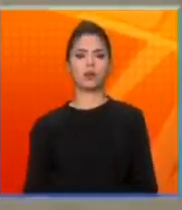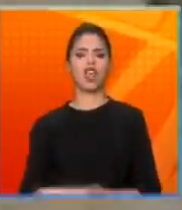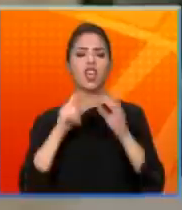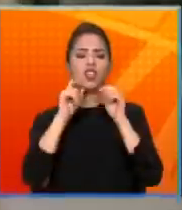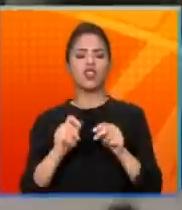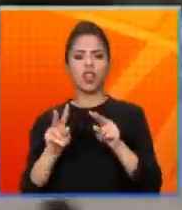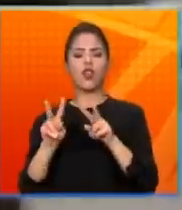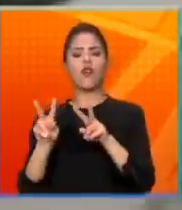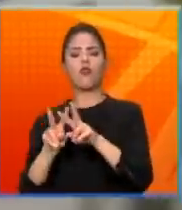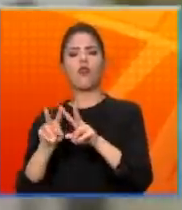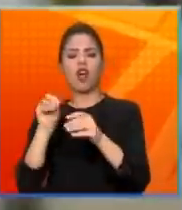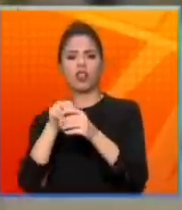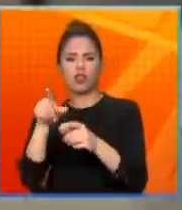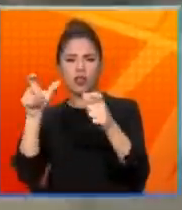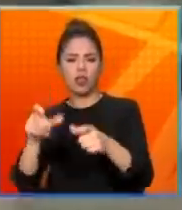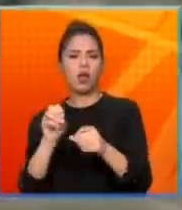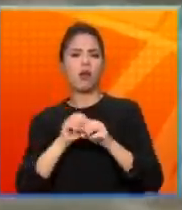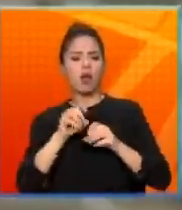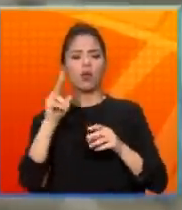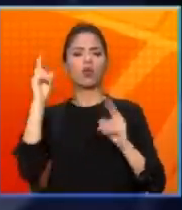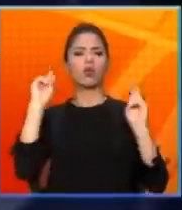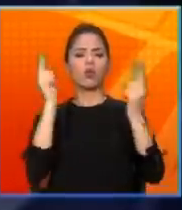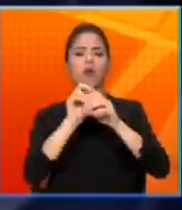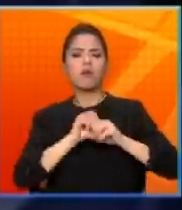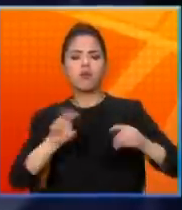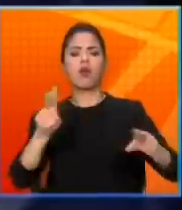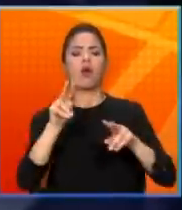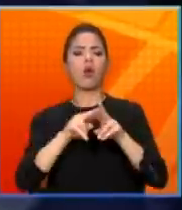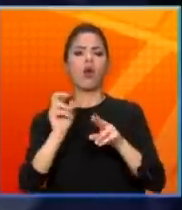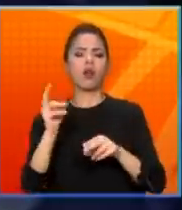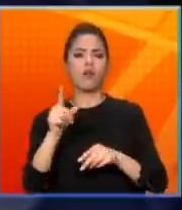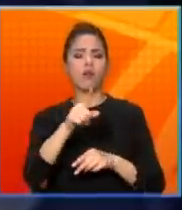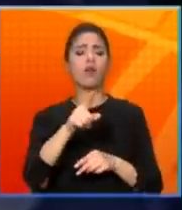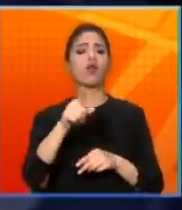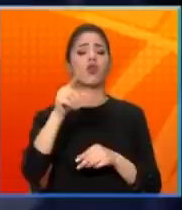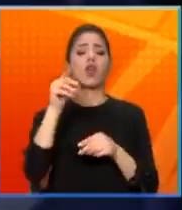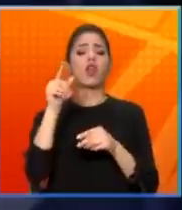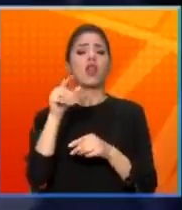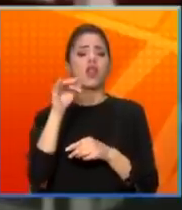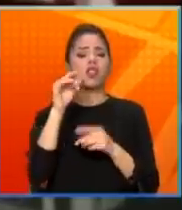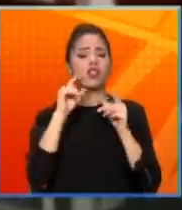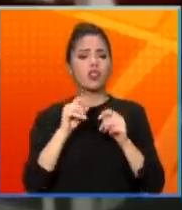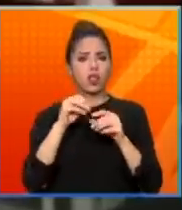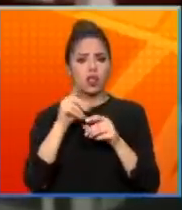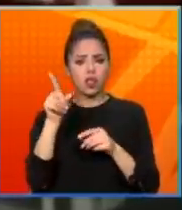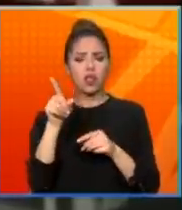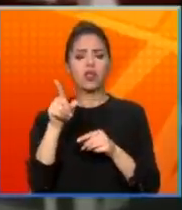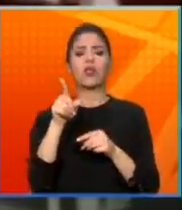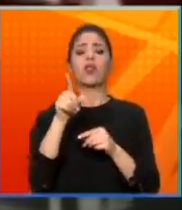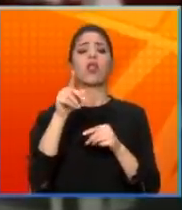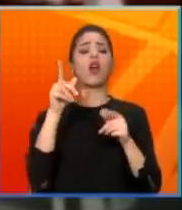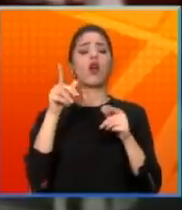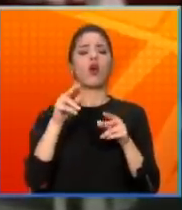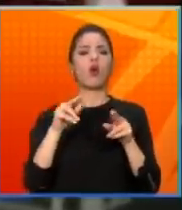Çin'in Wuhan kentinden dünyaya yayılan virüs son olarak İran'ın Kum kentinde kendini göstermişti. Turistlerden bulaştığı sanılan